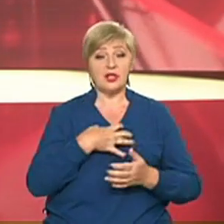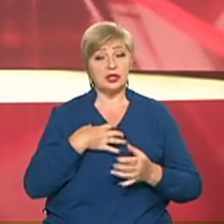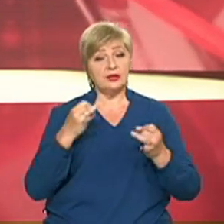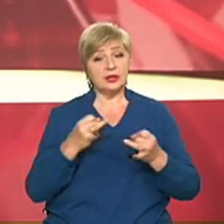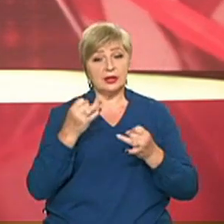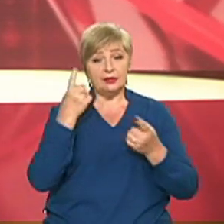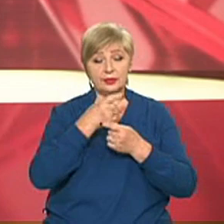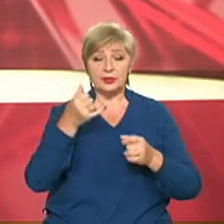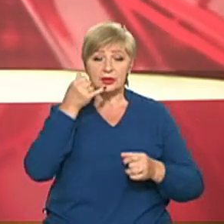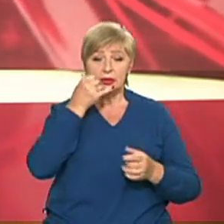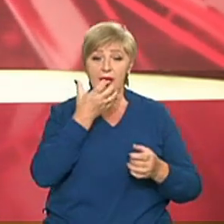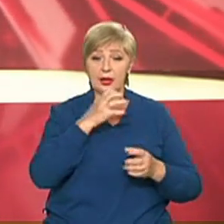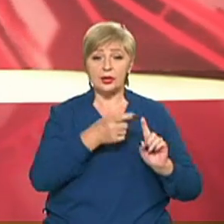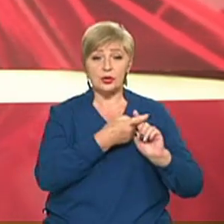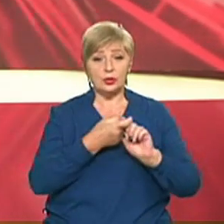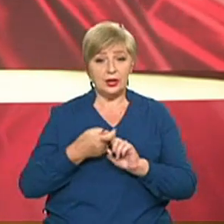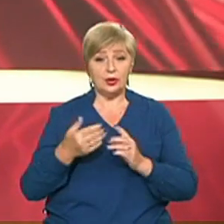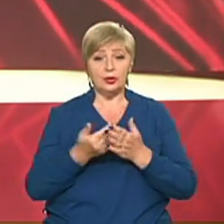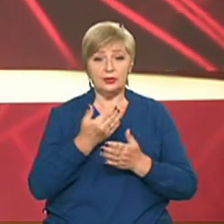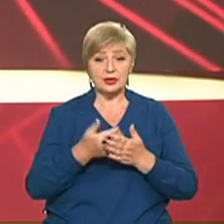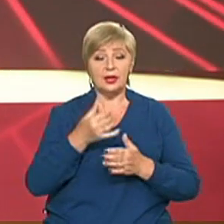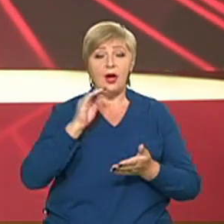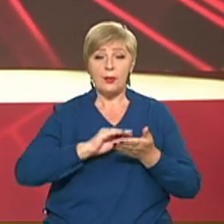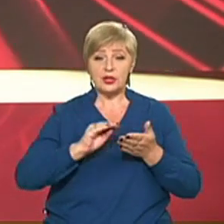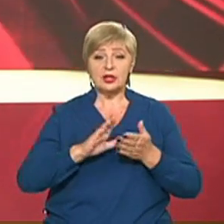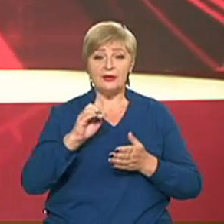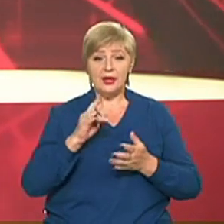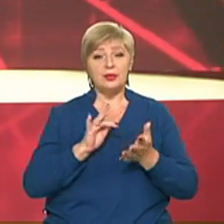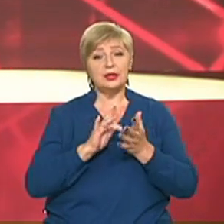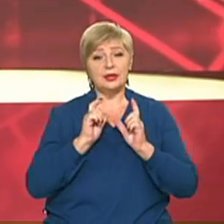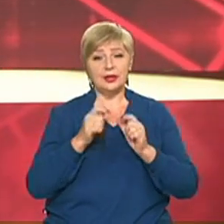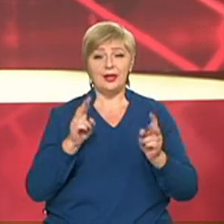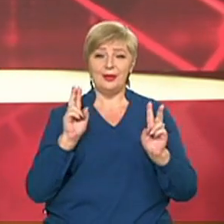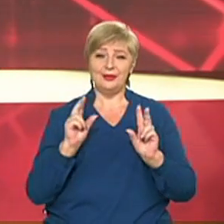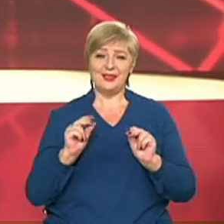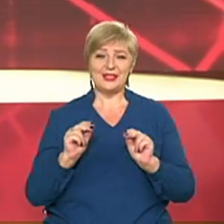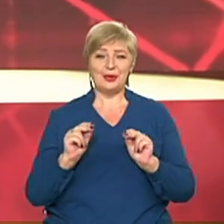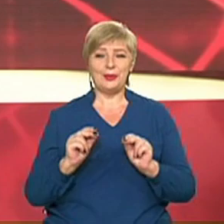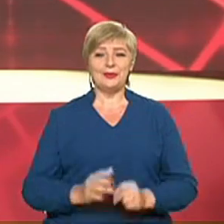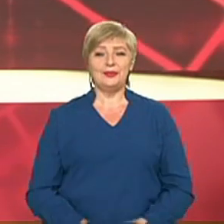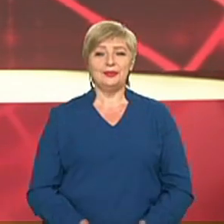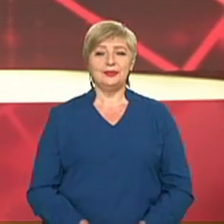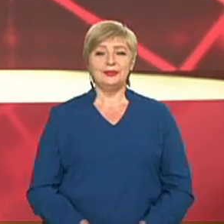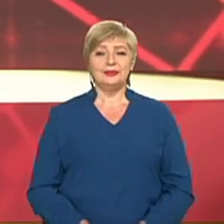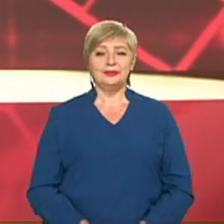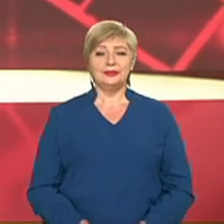інформацію, телефонуйте на гарячу лінію деталей. Пишіть нам у Viber і Telegram. До зустрічі в ефірі.